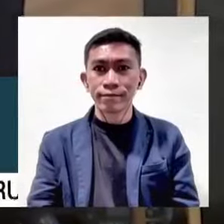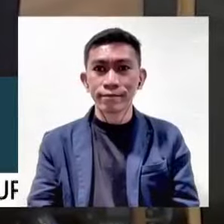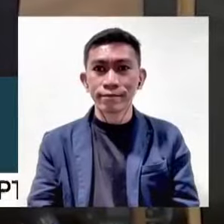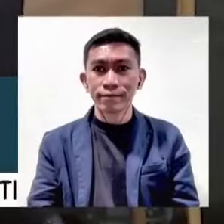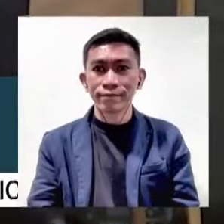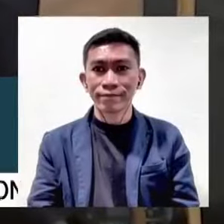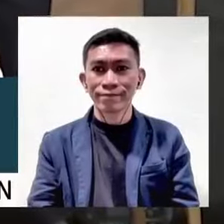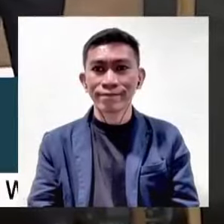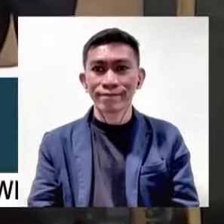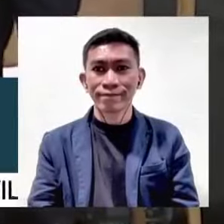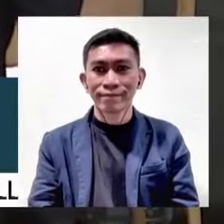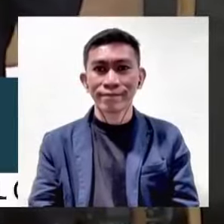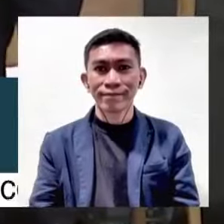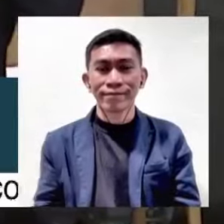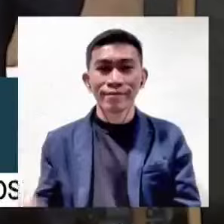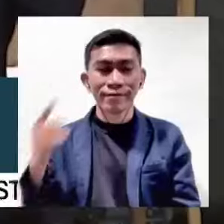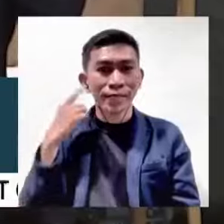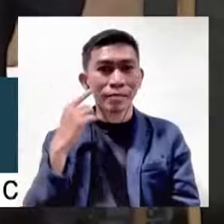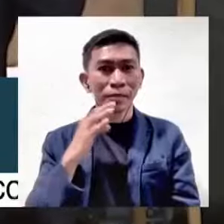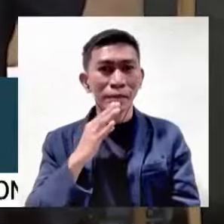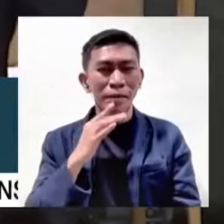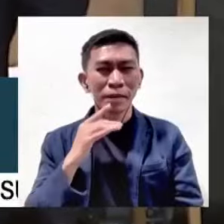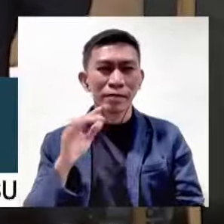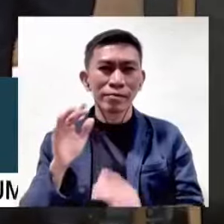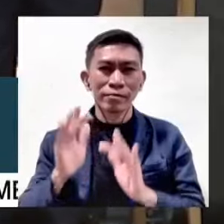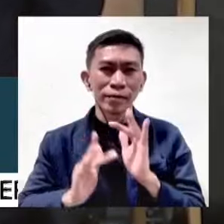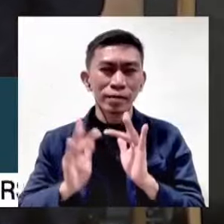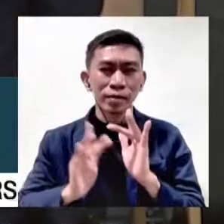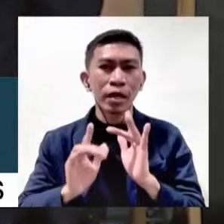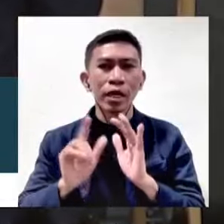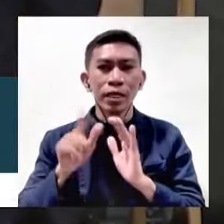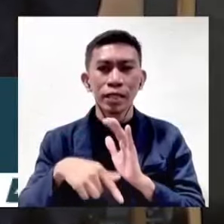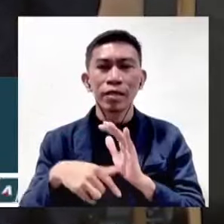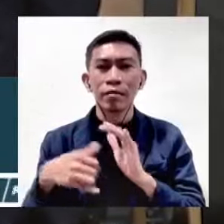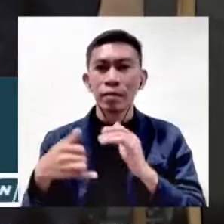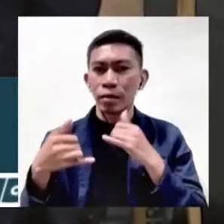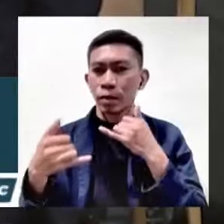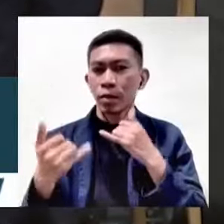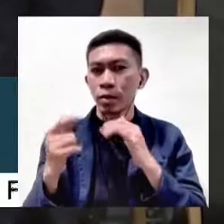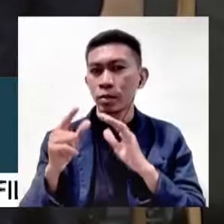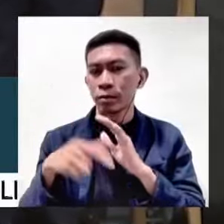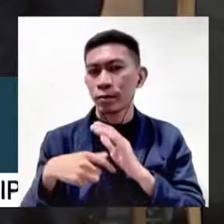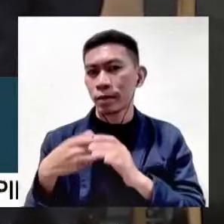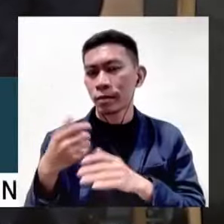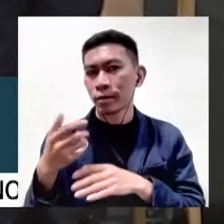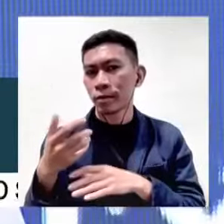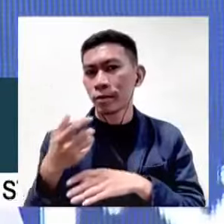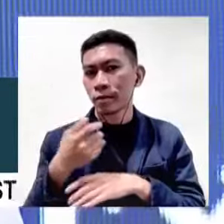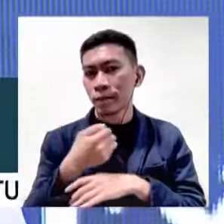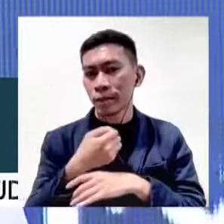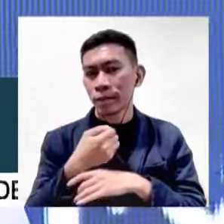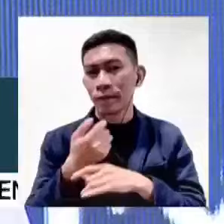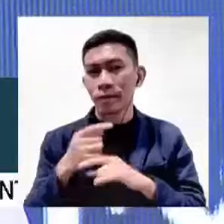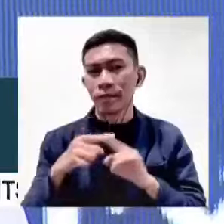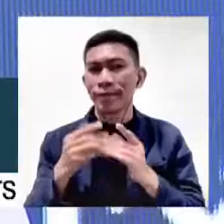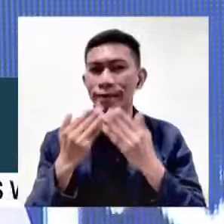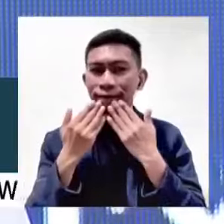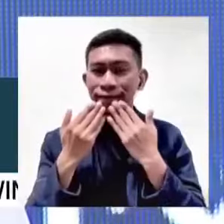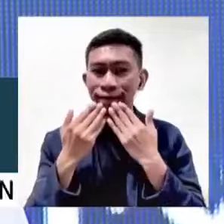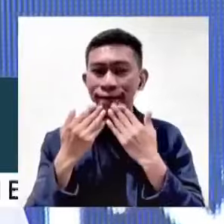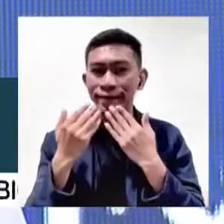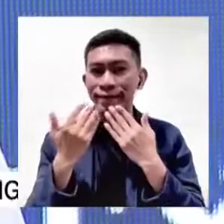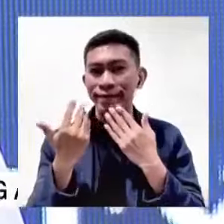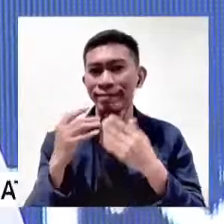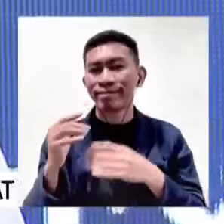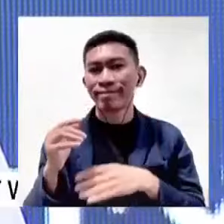Pia, you're coming in choppy. We're going to call you right back for the remainder of your report. But in the meantime, we'd like to thank our senior palace correspondent,